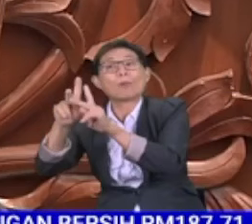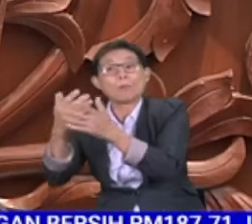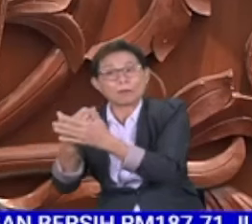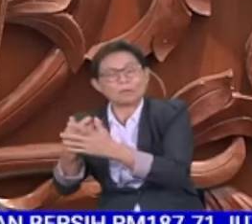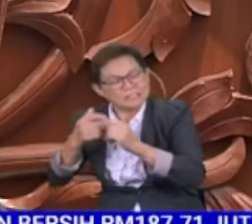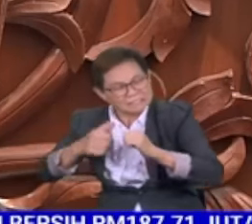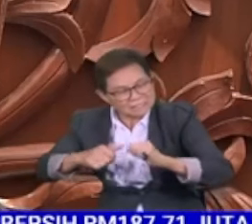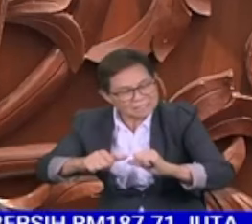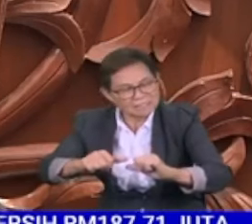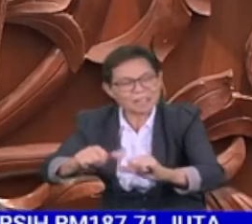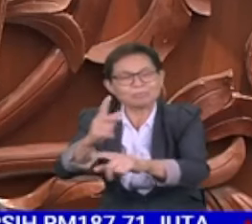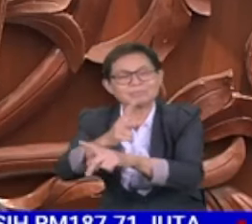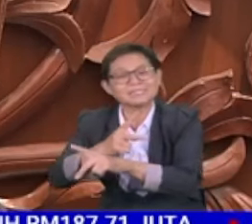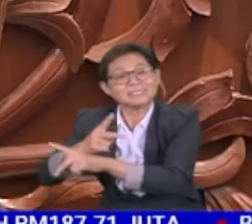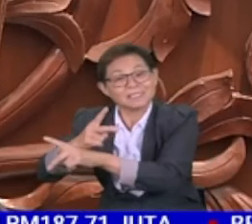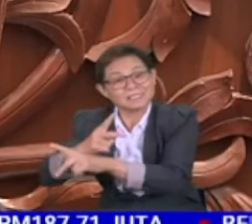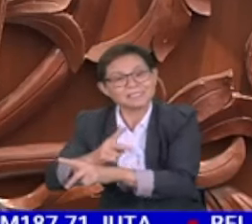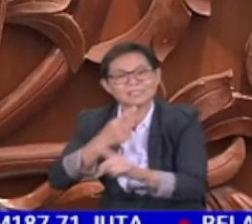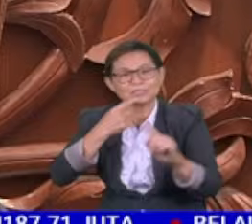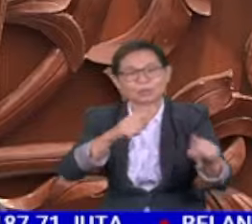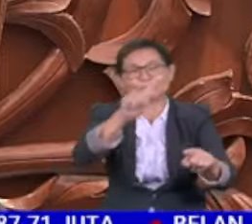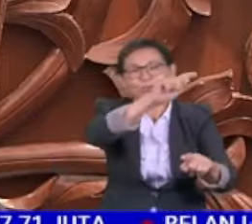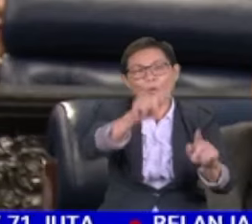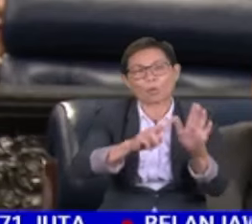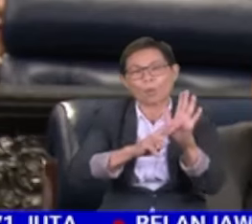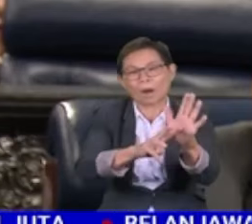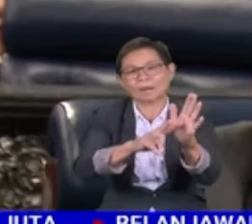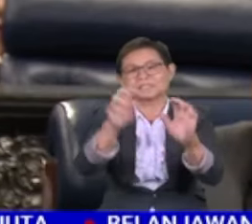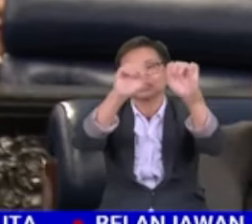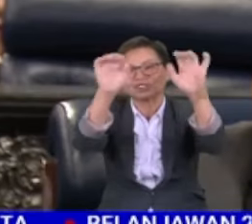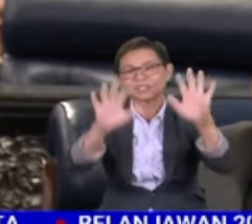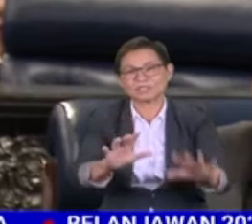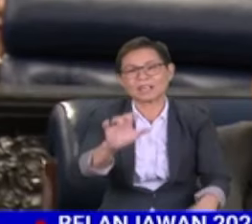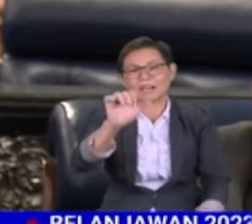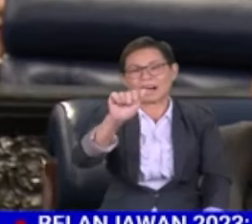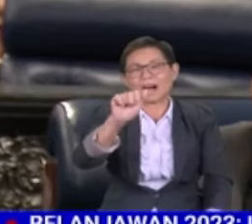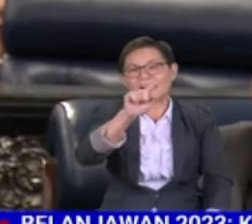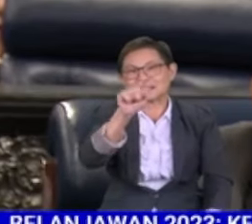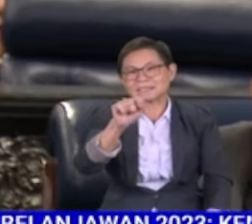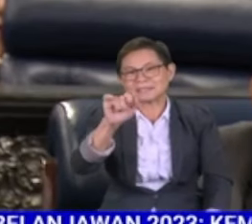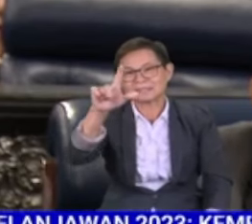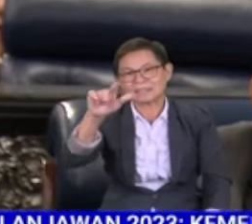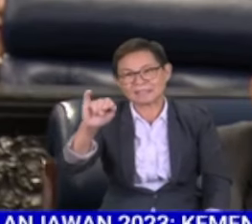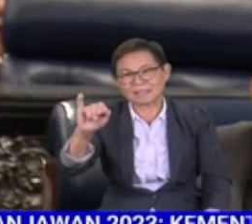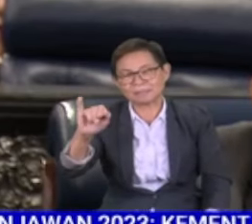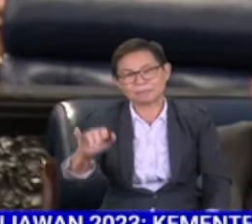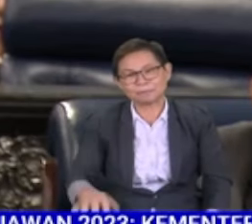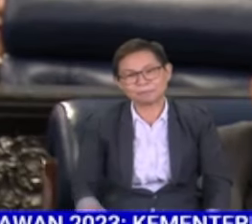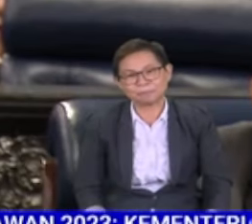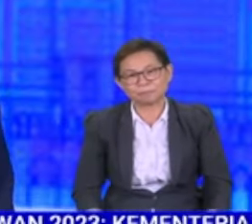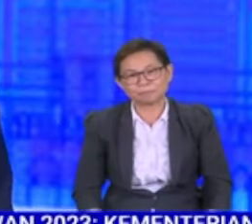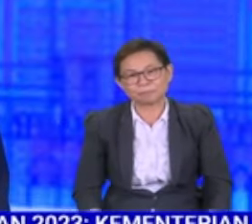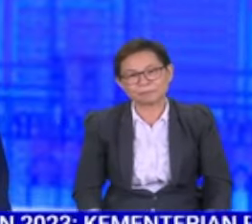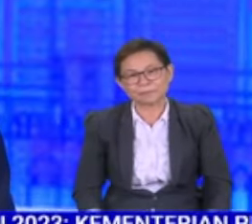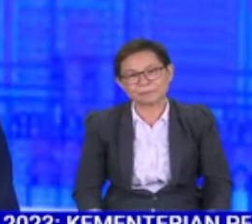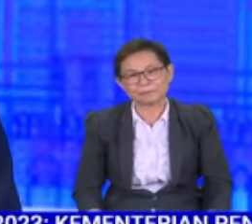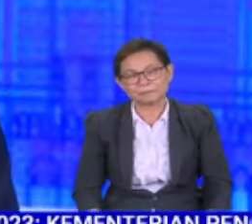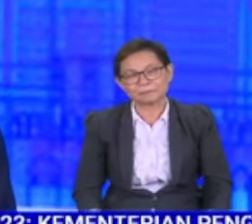dipertahankan. Beliau menjawab pertanyaan Wakil Shah Alam Azli Yusof.